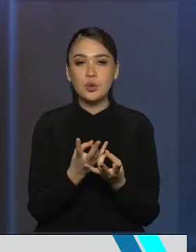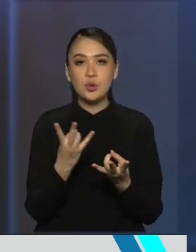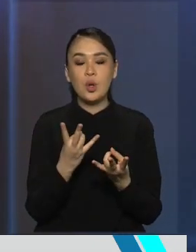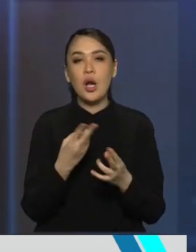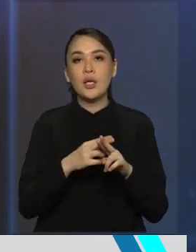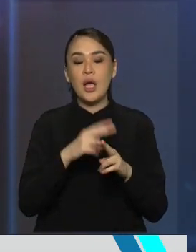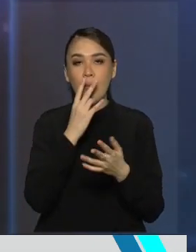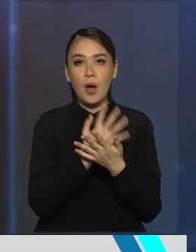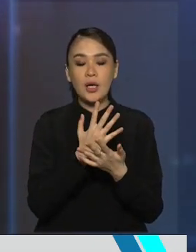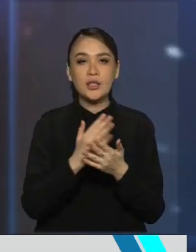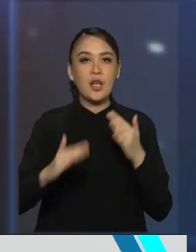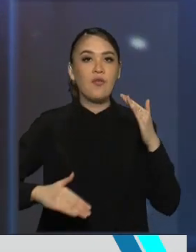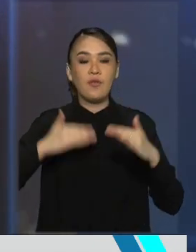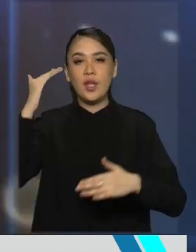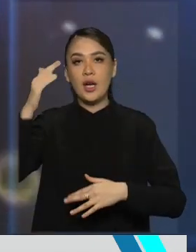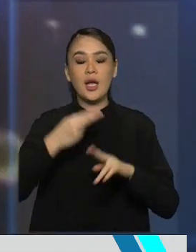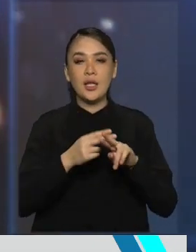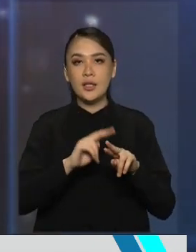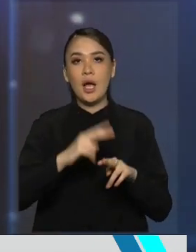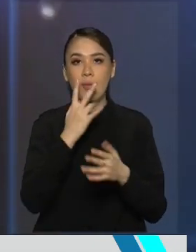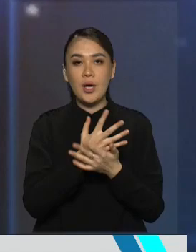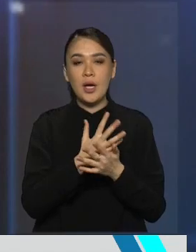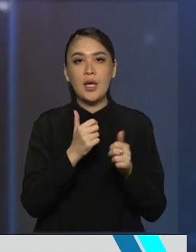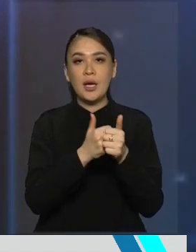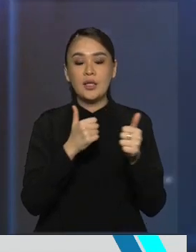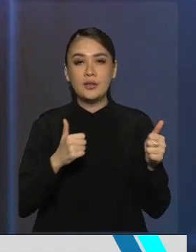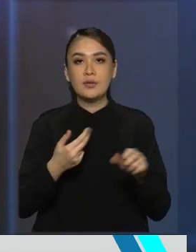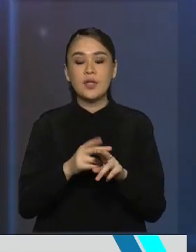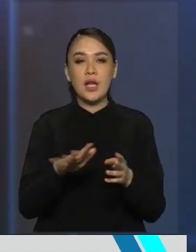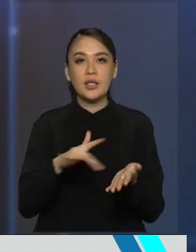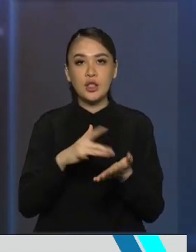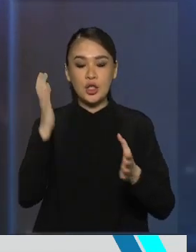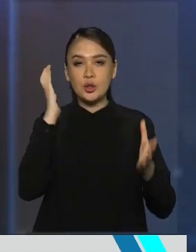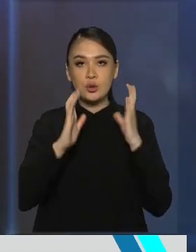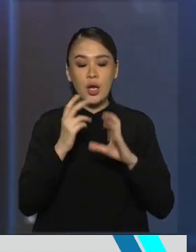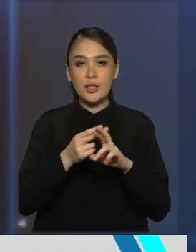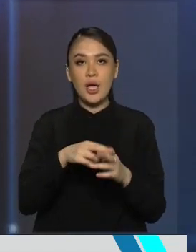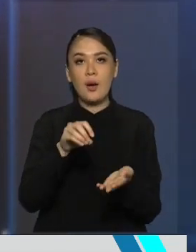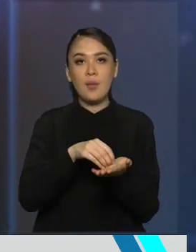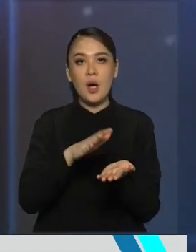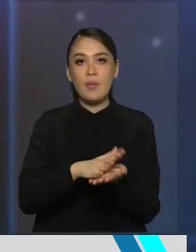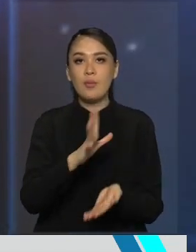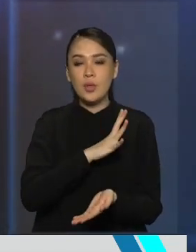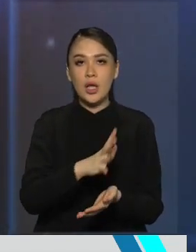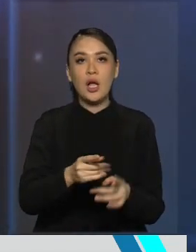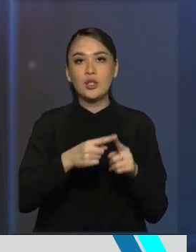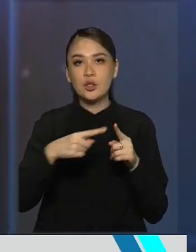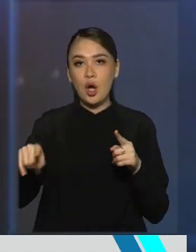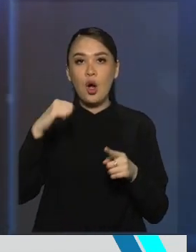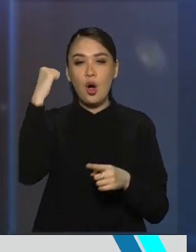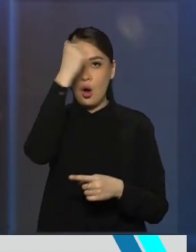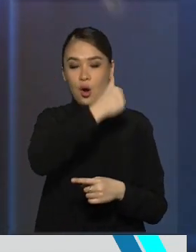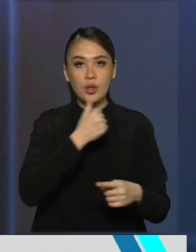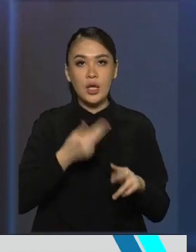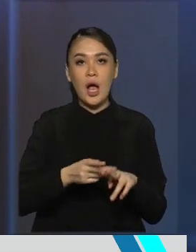подтолкнуло котировки вверх. Так, аналитики ряда мировых финансовых институтов уже скорректировали свои прогнозы на текущий год. По